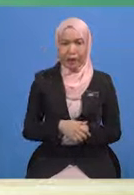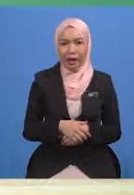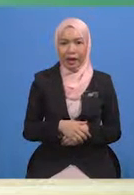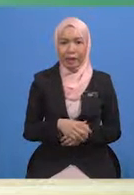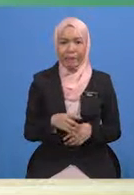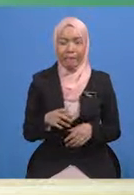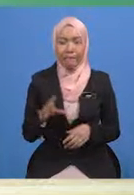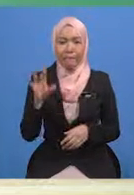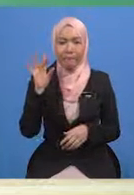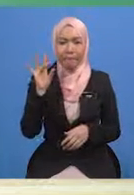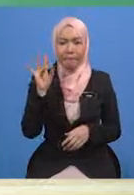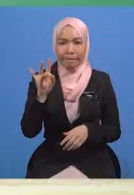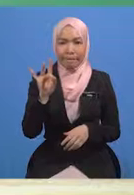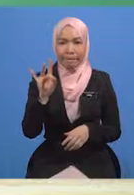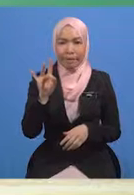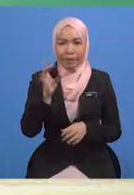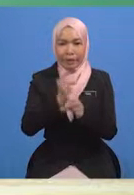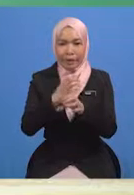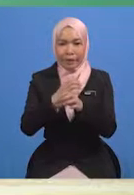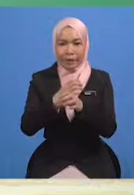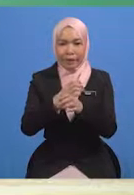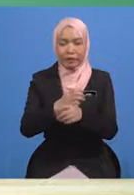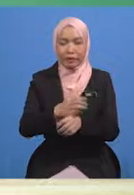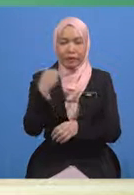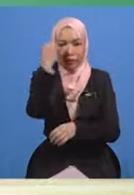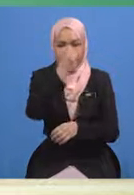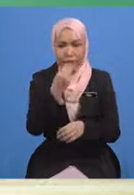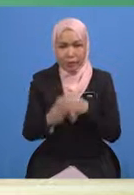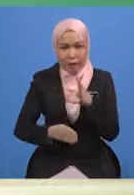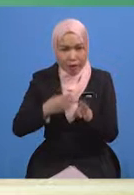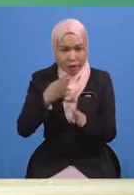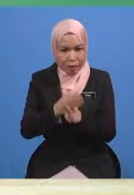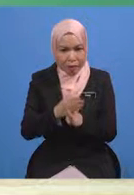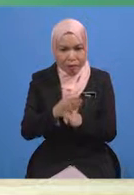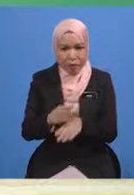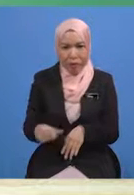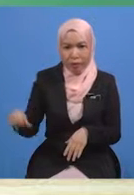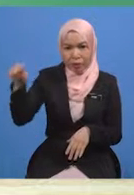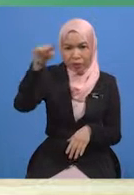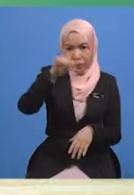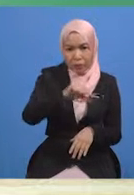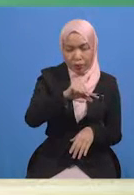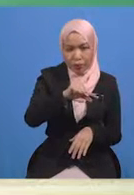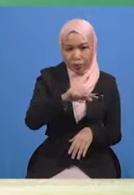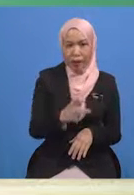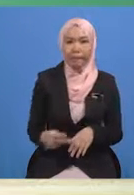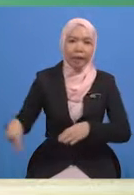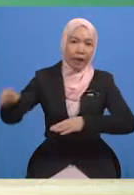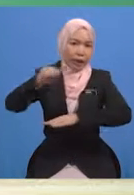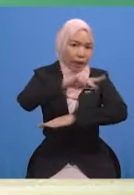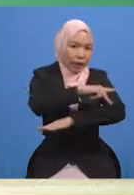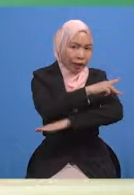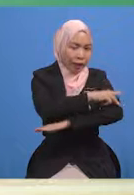8 bentuk muka bumi seperti gunung, pantai,